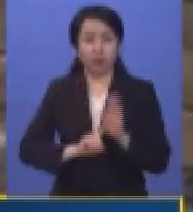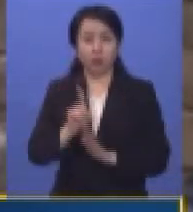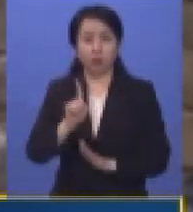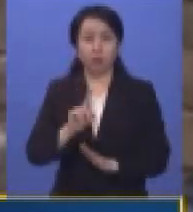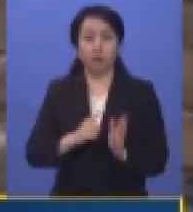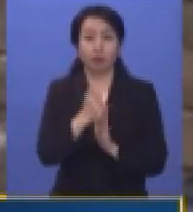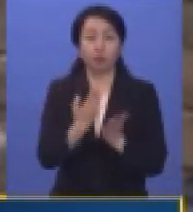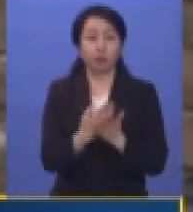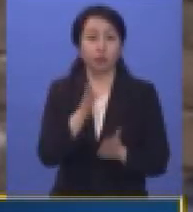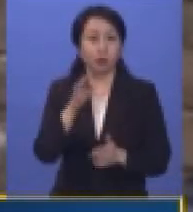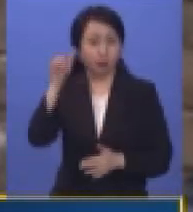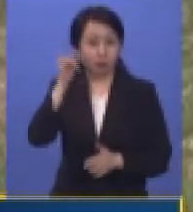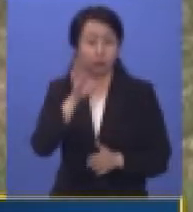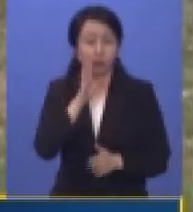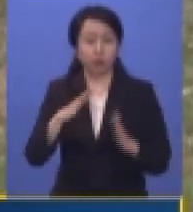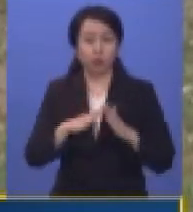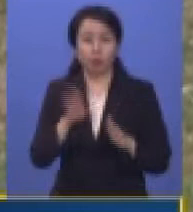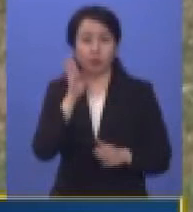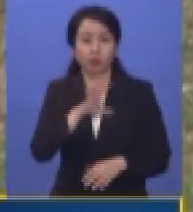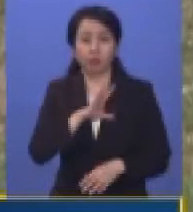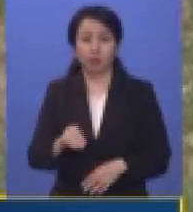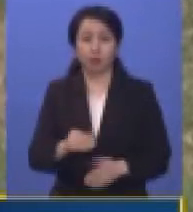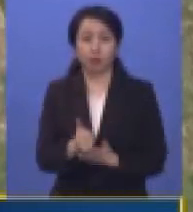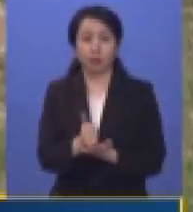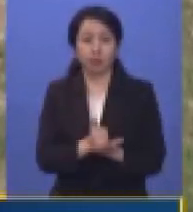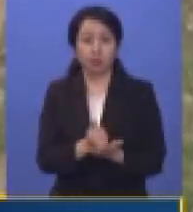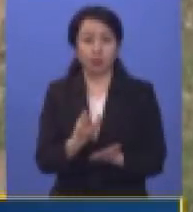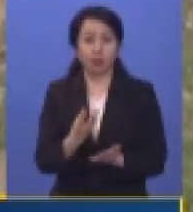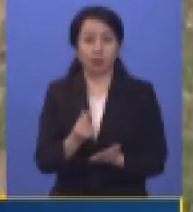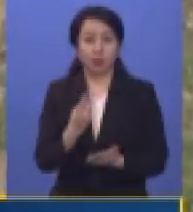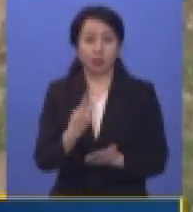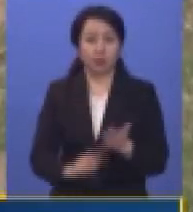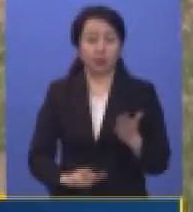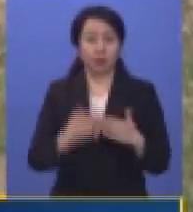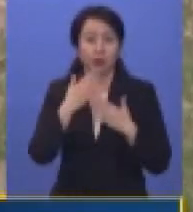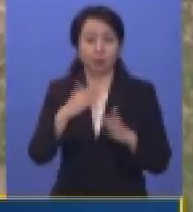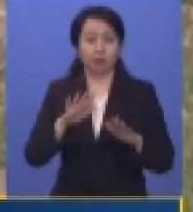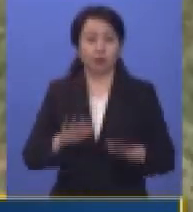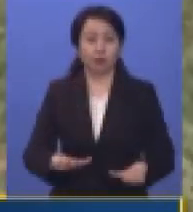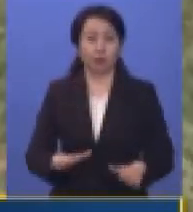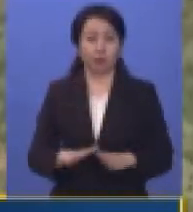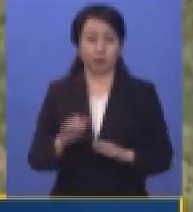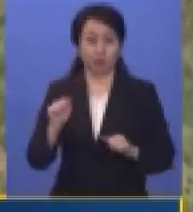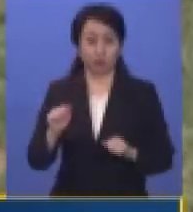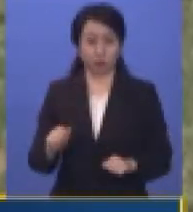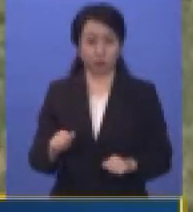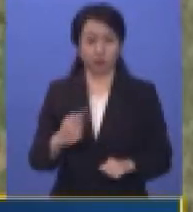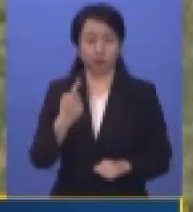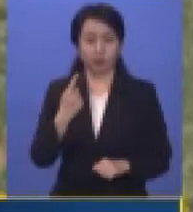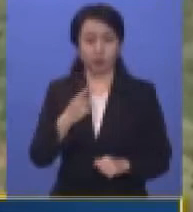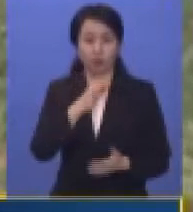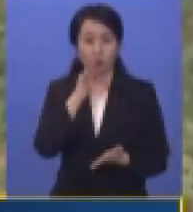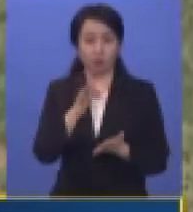поить животных. В доме отсутствовало водоснабжение, запасы скважины иссякли. Обращались к местным властям, но получали один и тот же